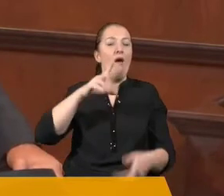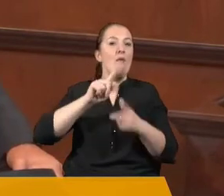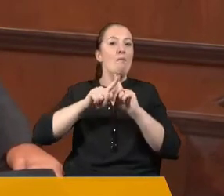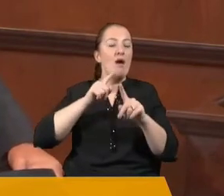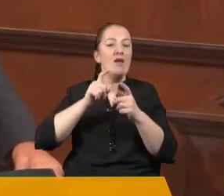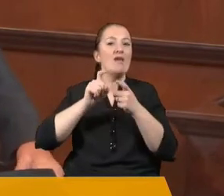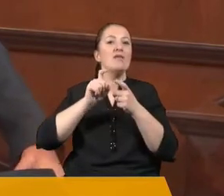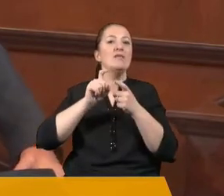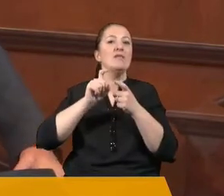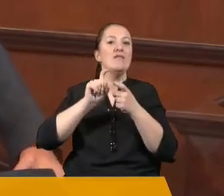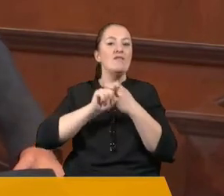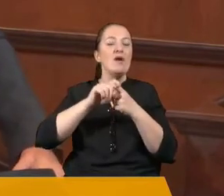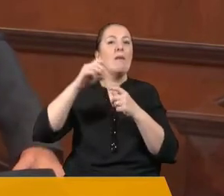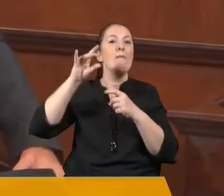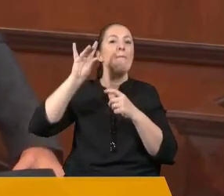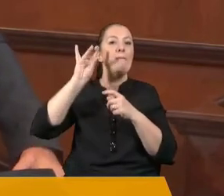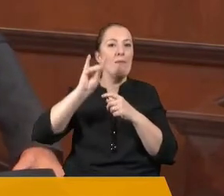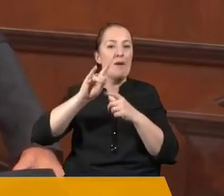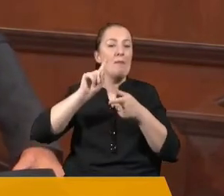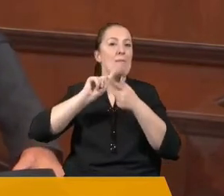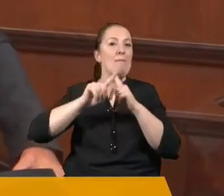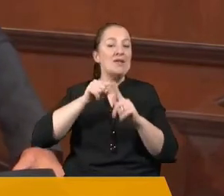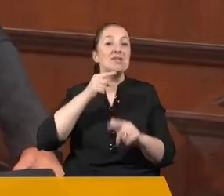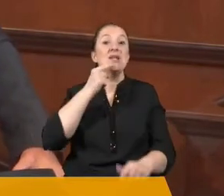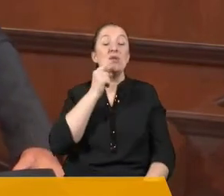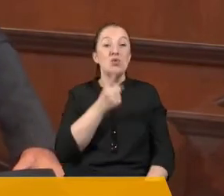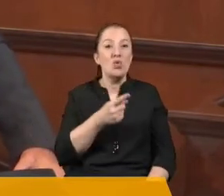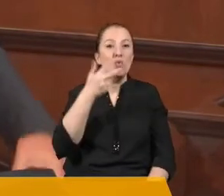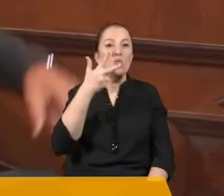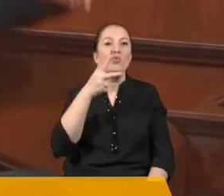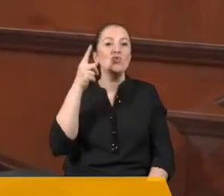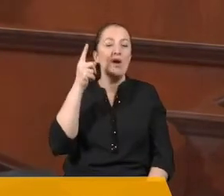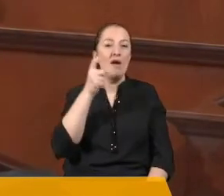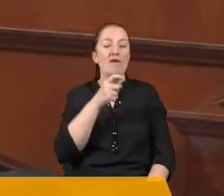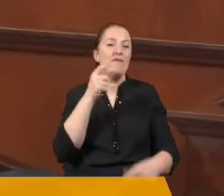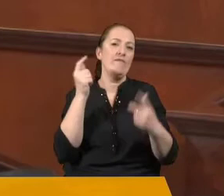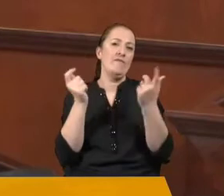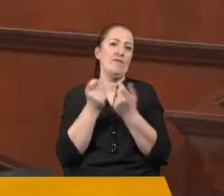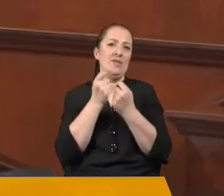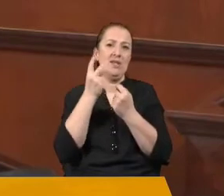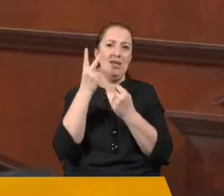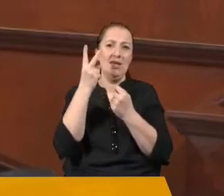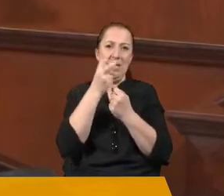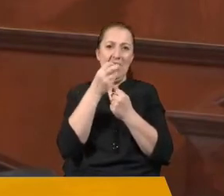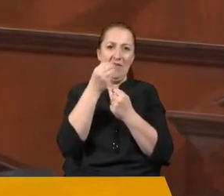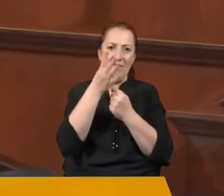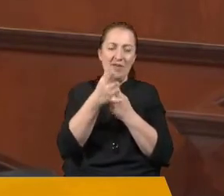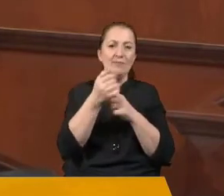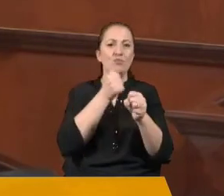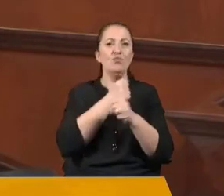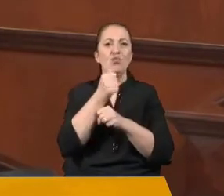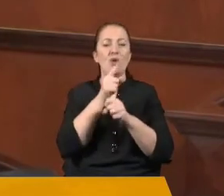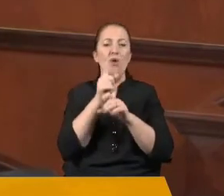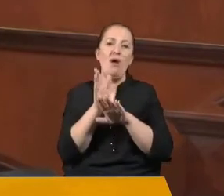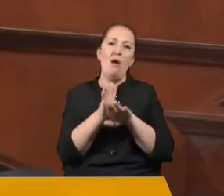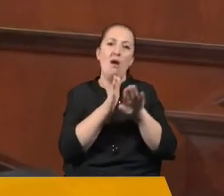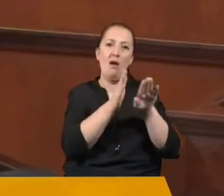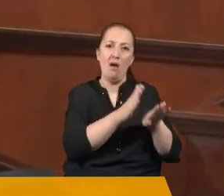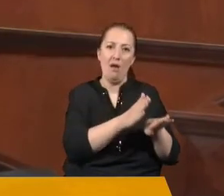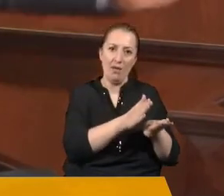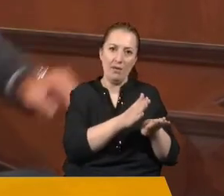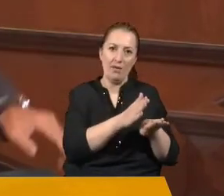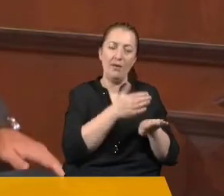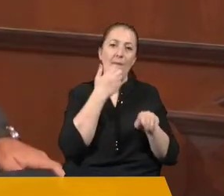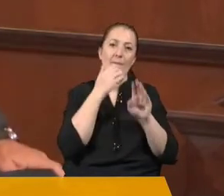Hareket Partisi diyor ki 3 ay boyunca bakın 2 yıl verdiğinizin mücadelesini ayrı yapacağız. Onu bir kapattık şöyle kenara